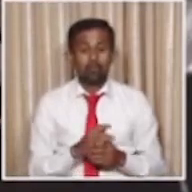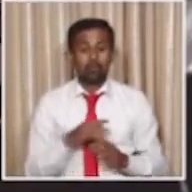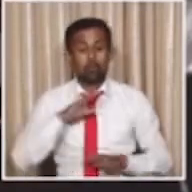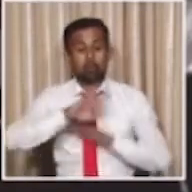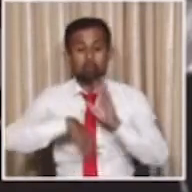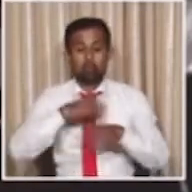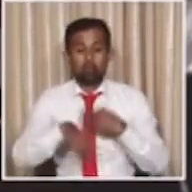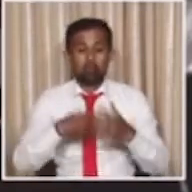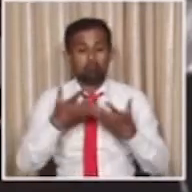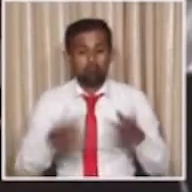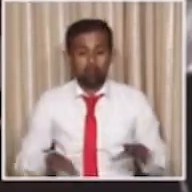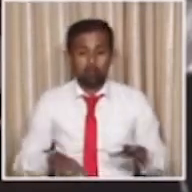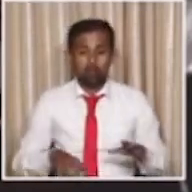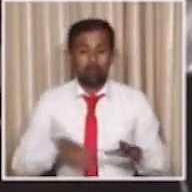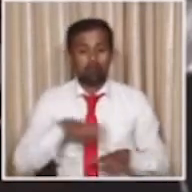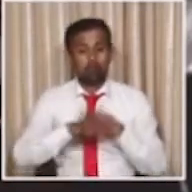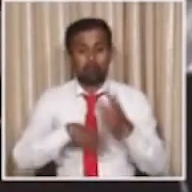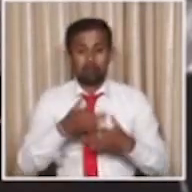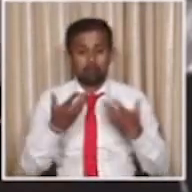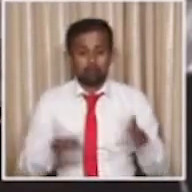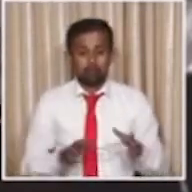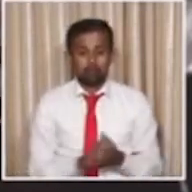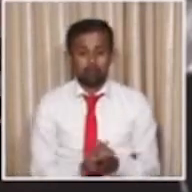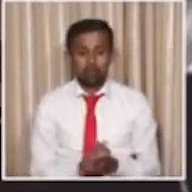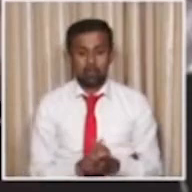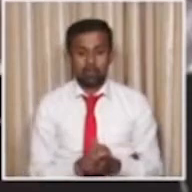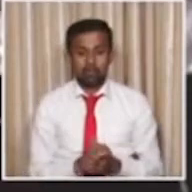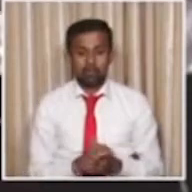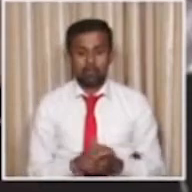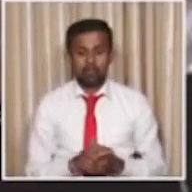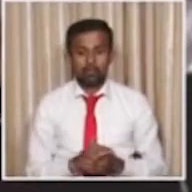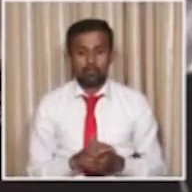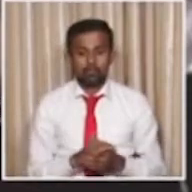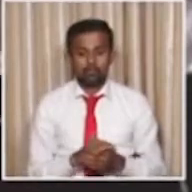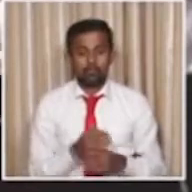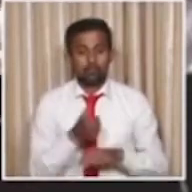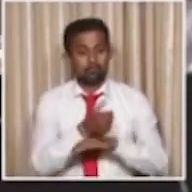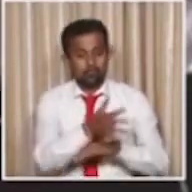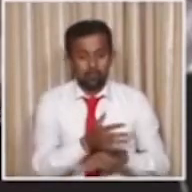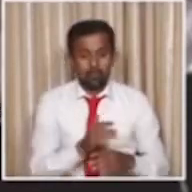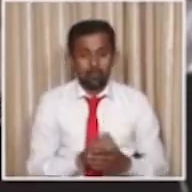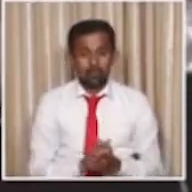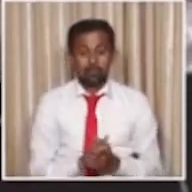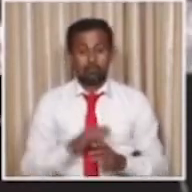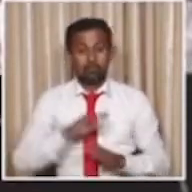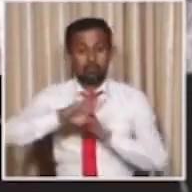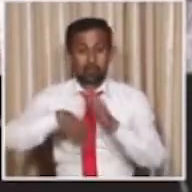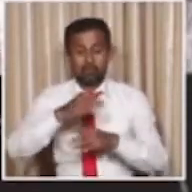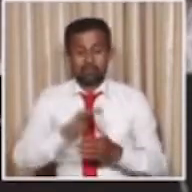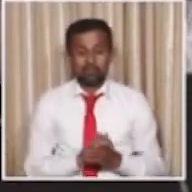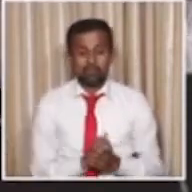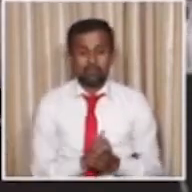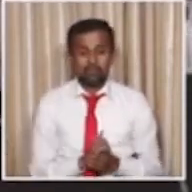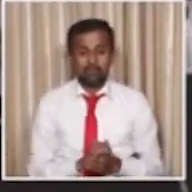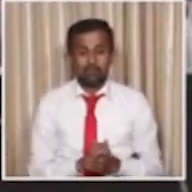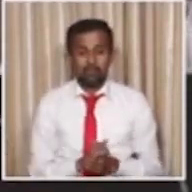වගේ පඹගාලේ පැටලලා ඉන්නේ. මේක දේශපාලනීකරණය කරන්න ගියා, මේක මඩ ගහන්න ගියා, අනිමිසු මේක පටලවා ගන්න ගියා. අන්තිමට මේ මොකද්ද